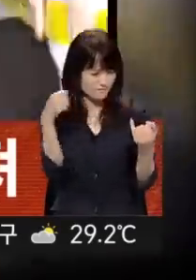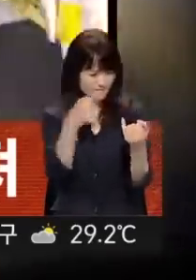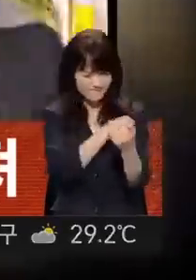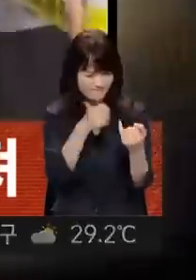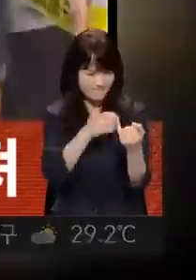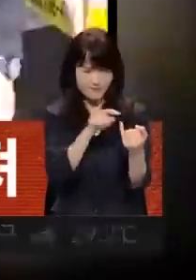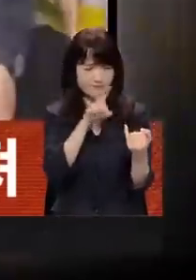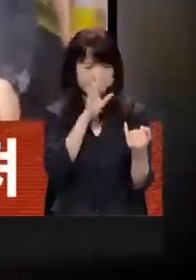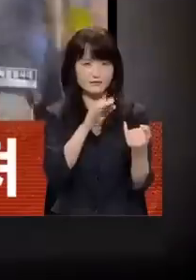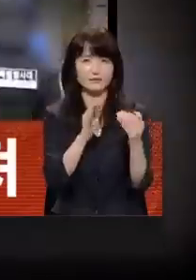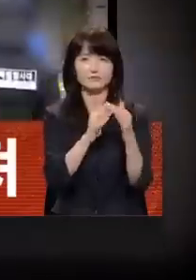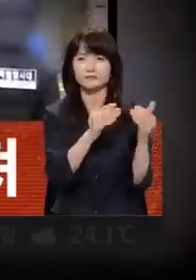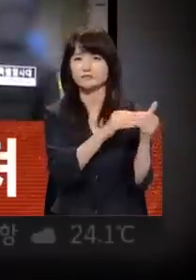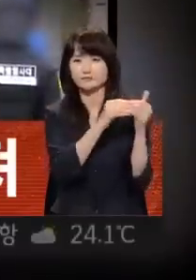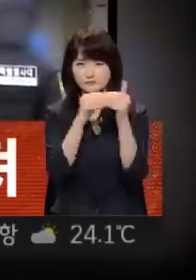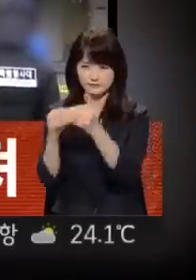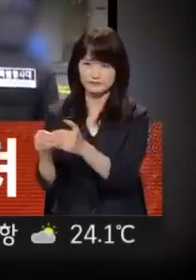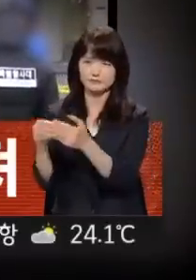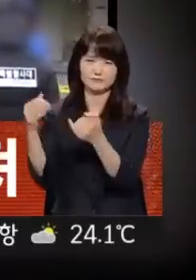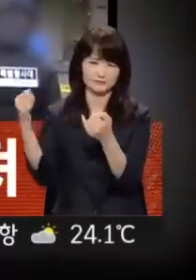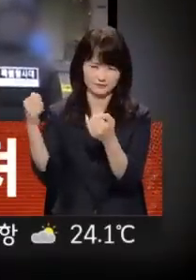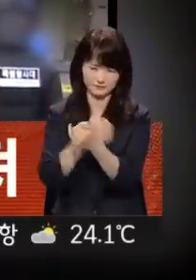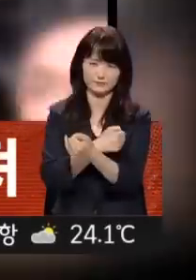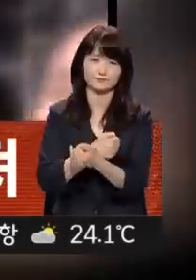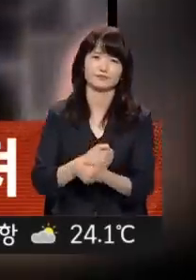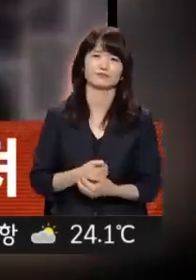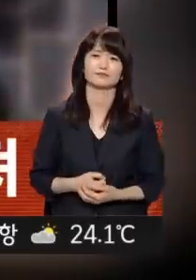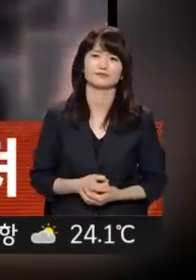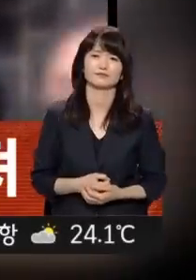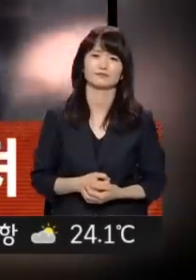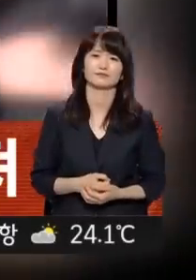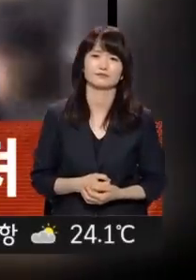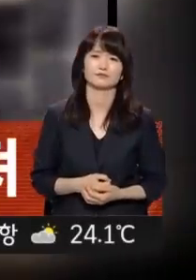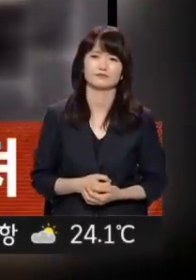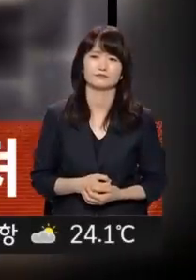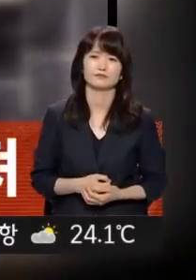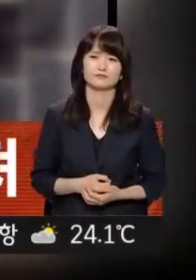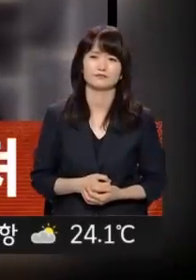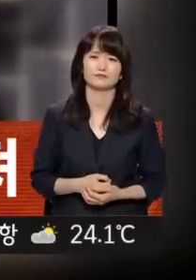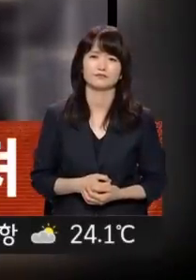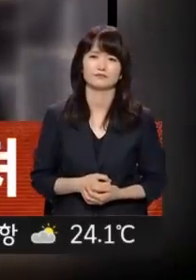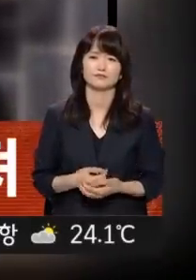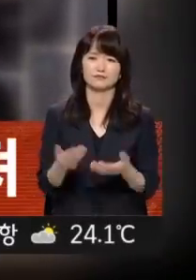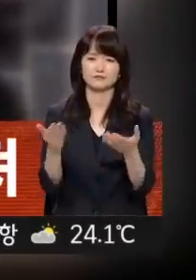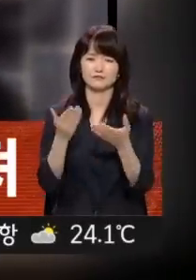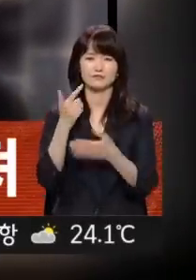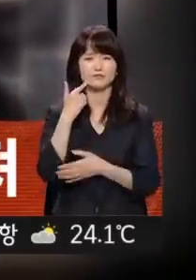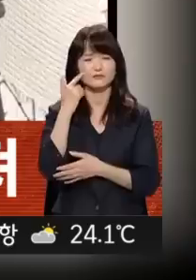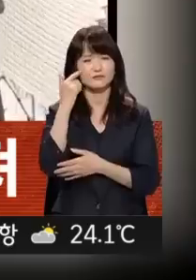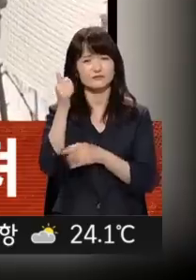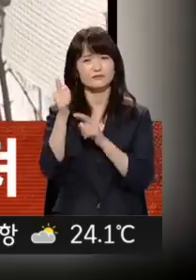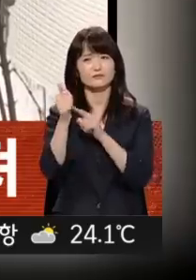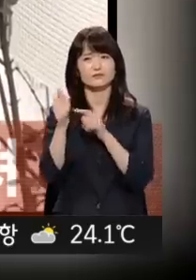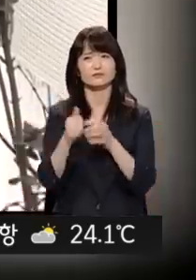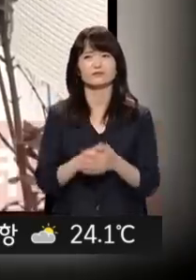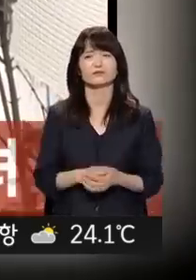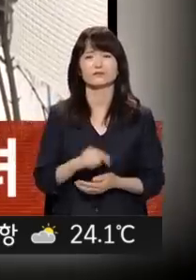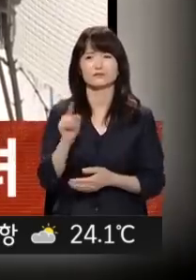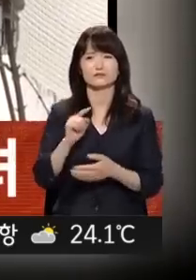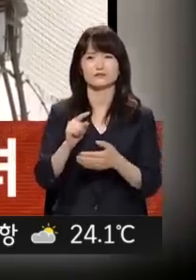안 되겠다라고 해서 집에 데리고 와서 폭격을 했던 겁니다 아니 또 무슨 목살 목사예요 또 한